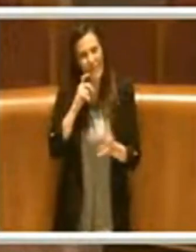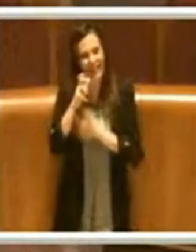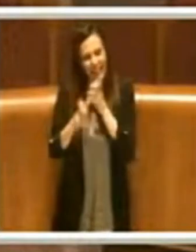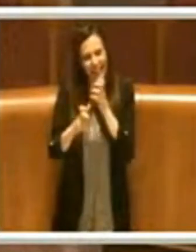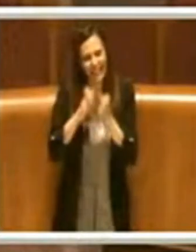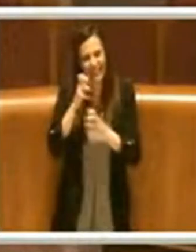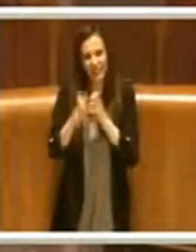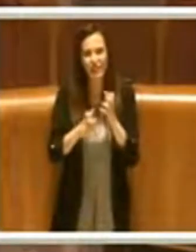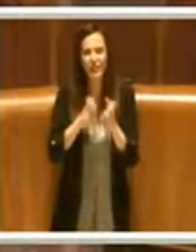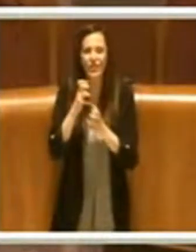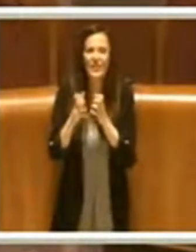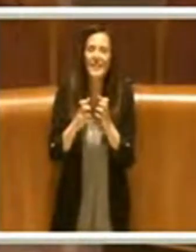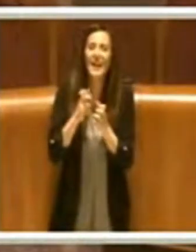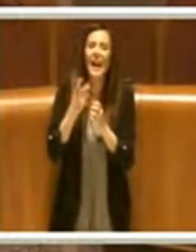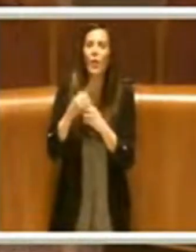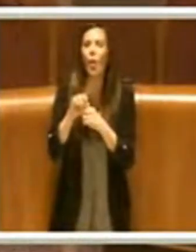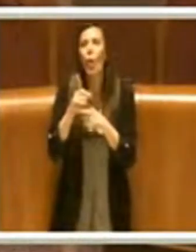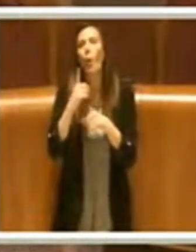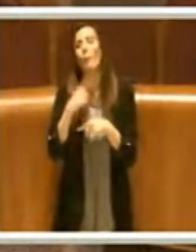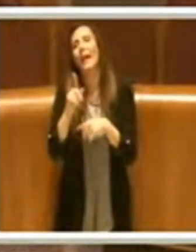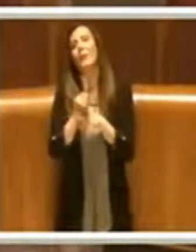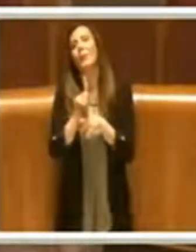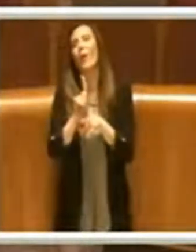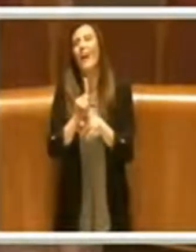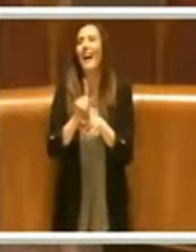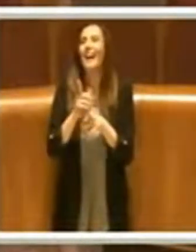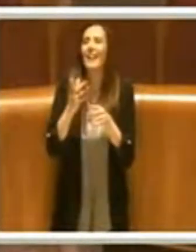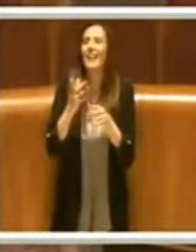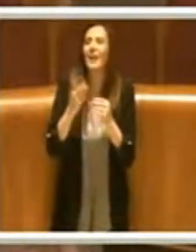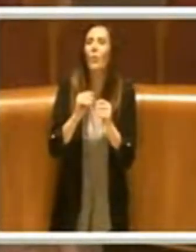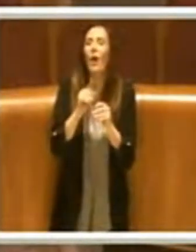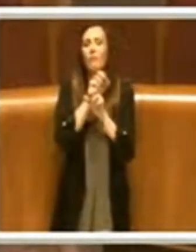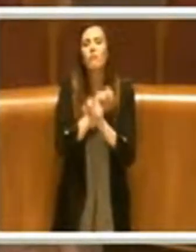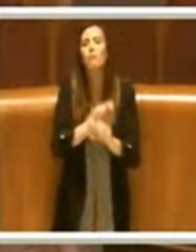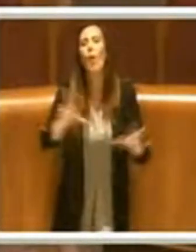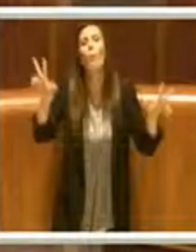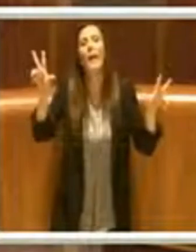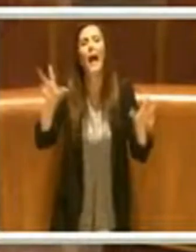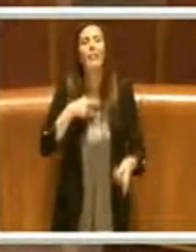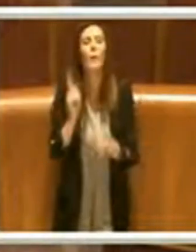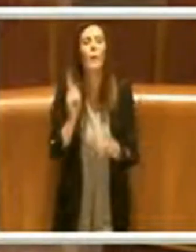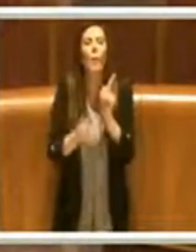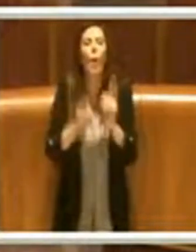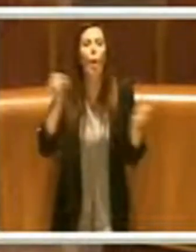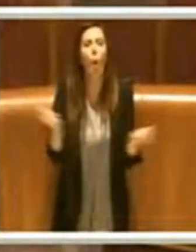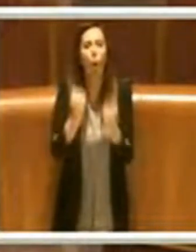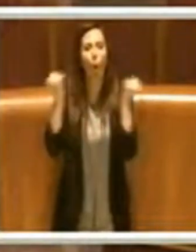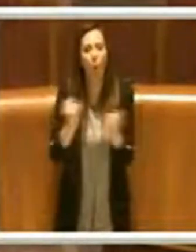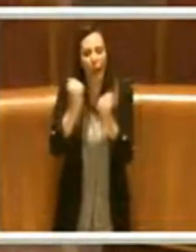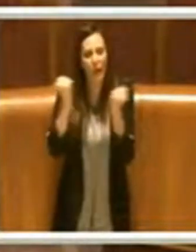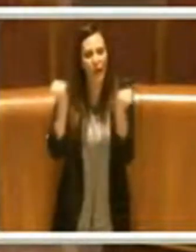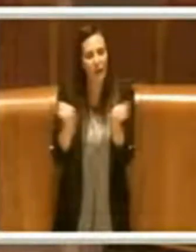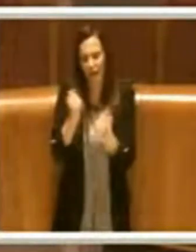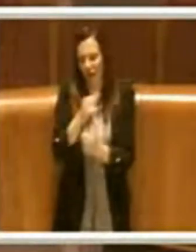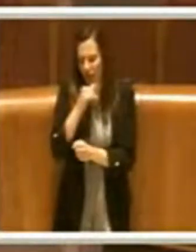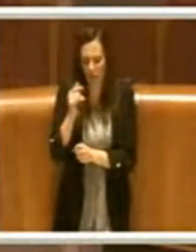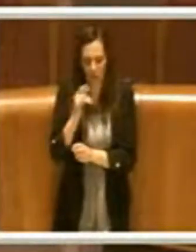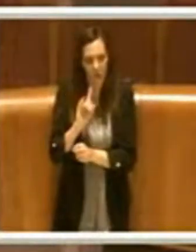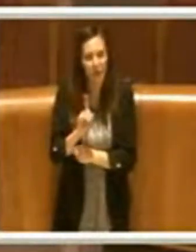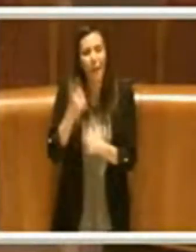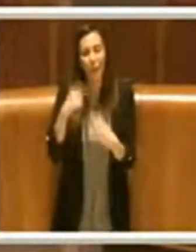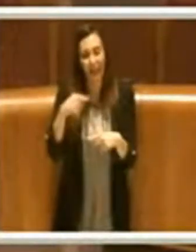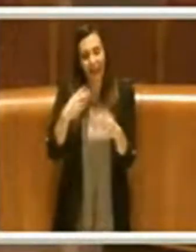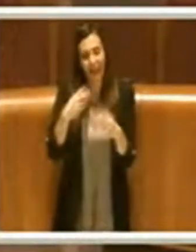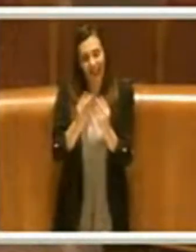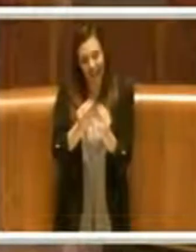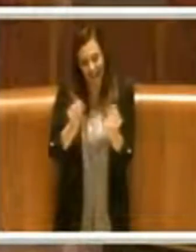non certamente per speculare e per fare bieca propaganda politica, ma perché siamo qua per risolvere dei